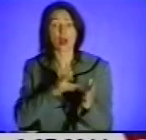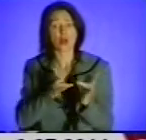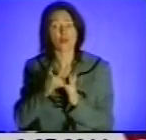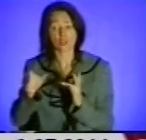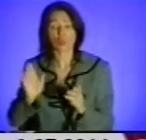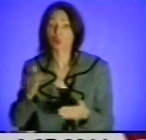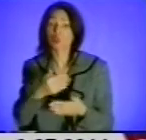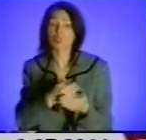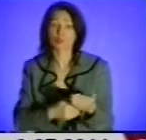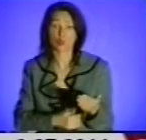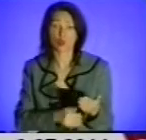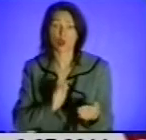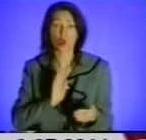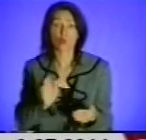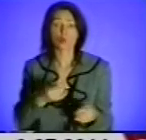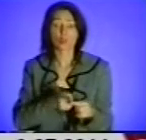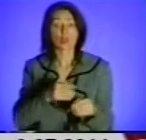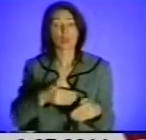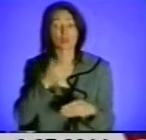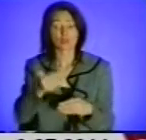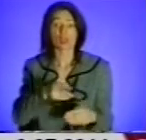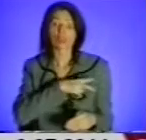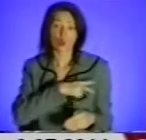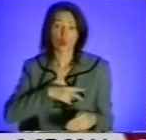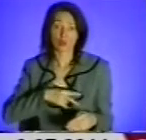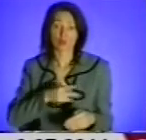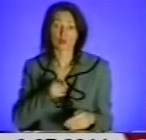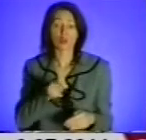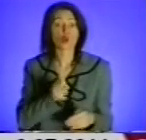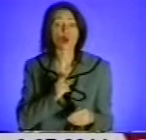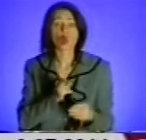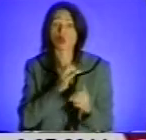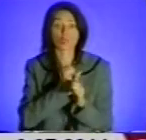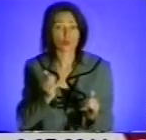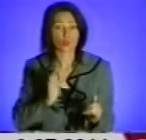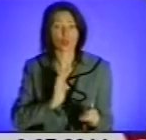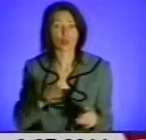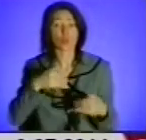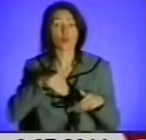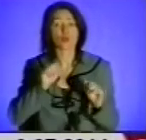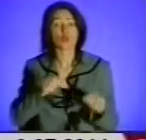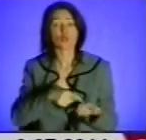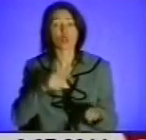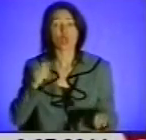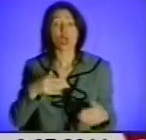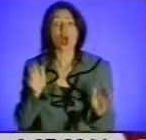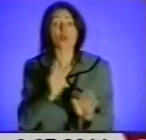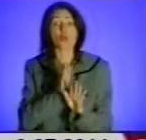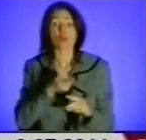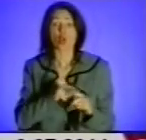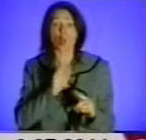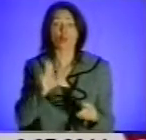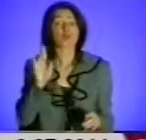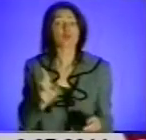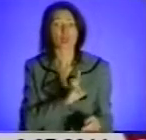ми будеться пізніше нагороджуватися. Ті, хто не зможуть бути на прощі, можуть відчути атмосферу, яка пануватиме у святині.